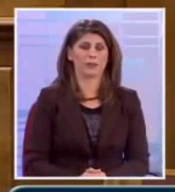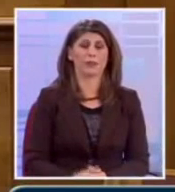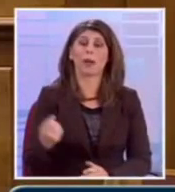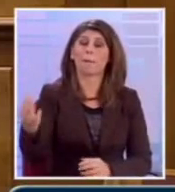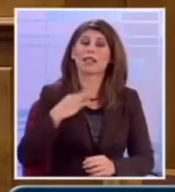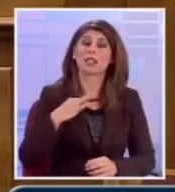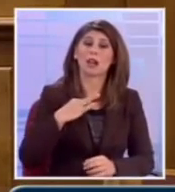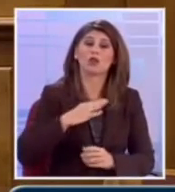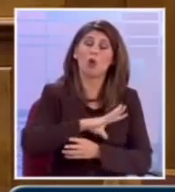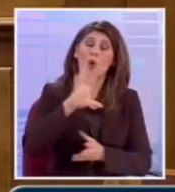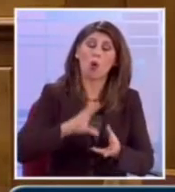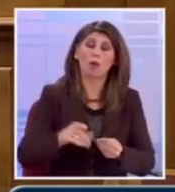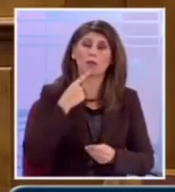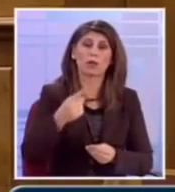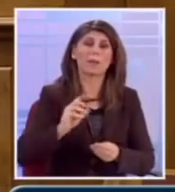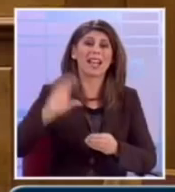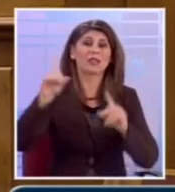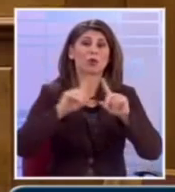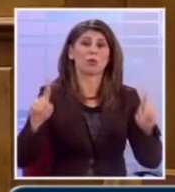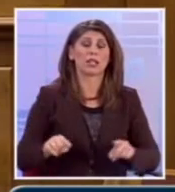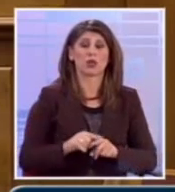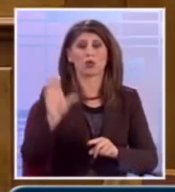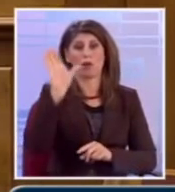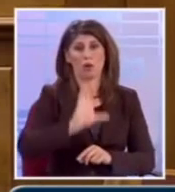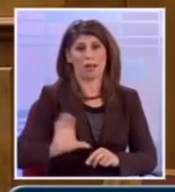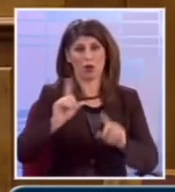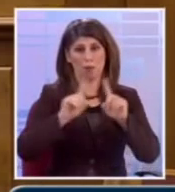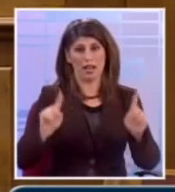Μας λέγατε ότι αυτά που λέμε είναι έξω από το πλαίσιο το ευρωπαϊκό.